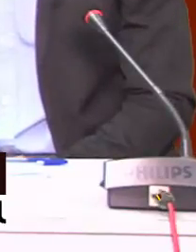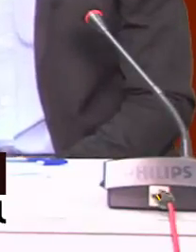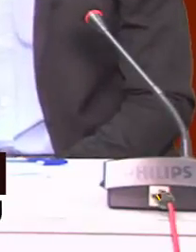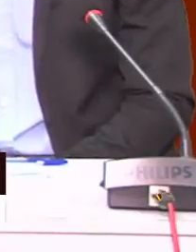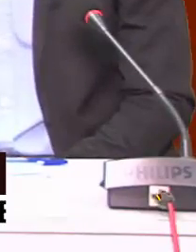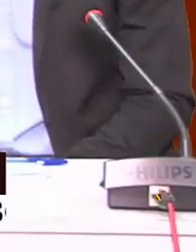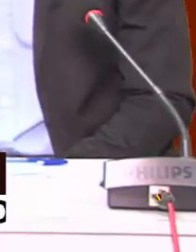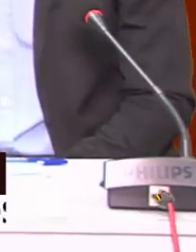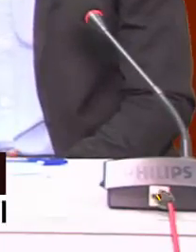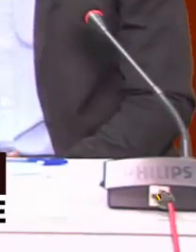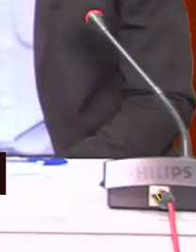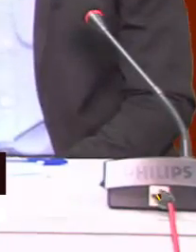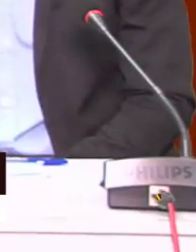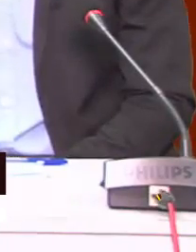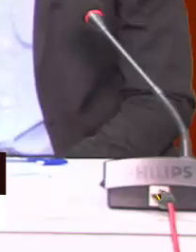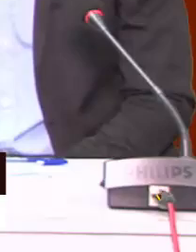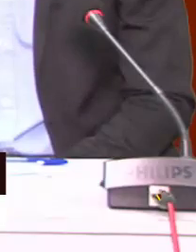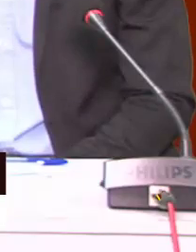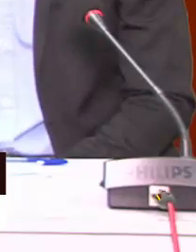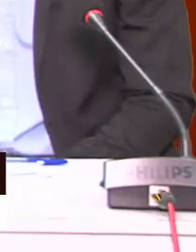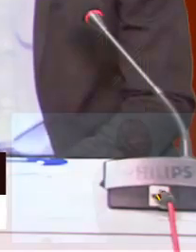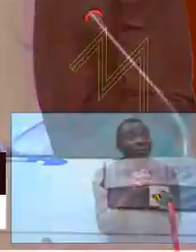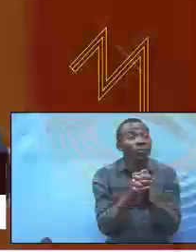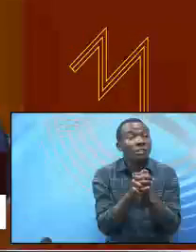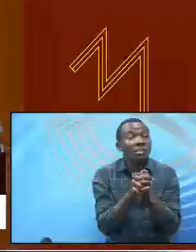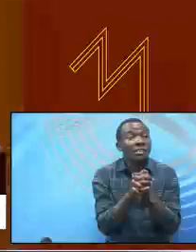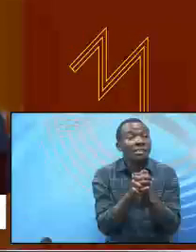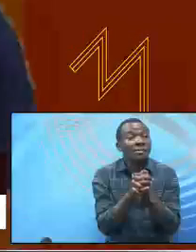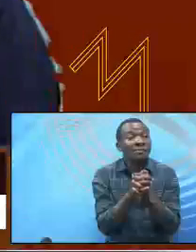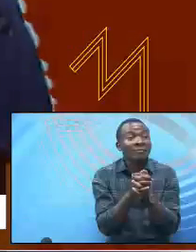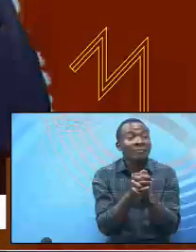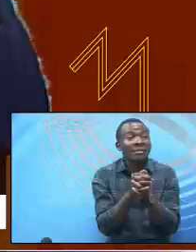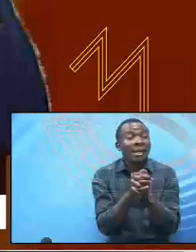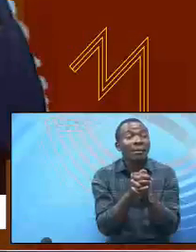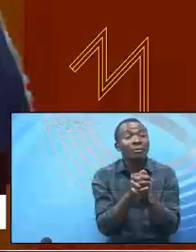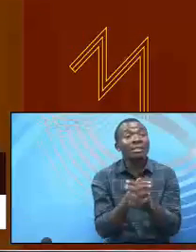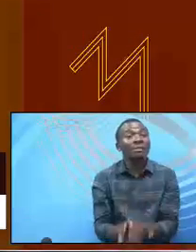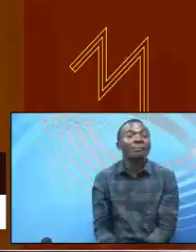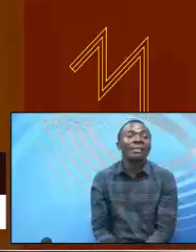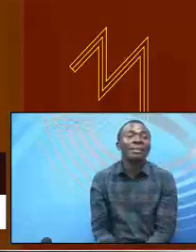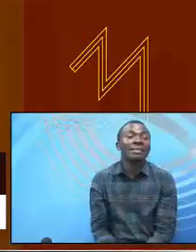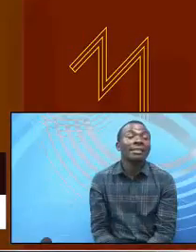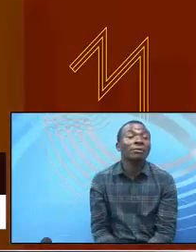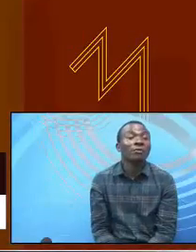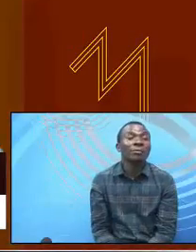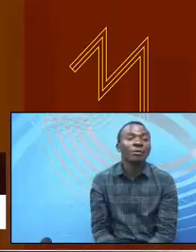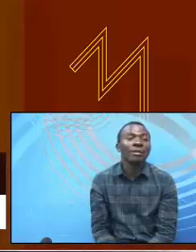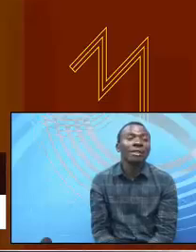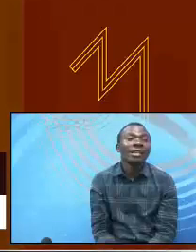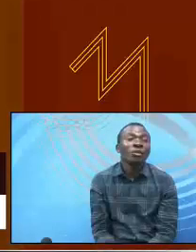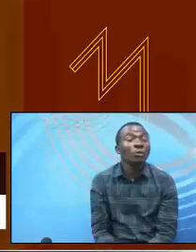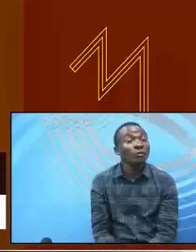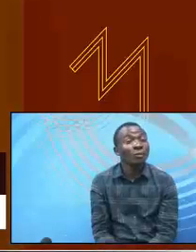Birakomeye cyane. Rimwe na rimwe nko muri COVID abantu benshi biyambariye masque cyangwa